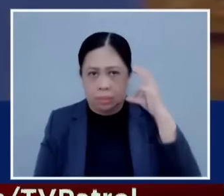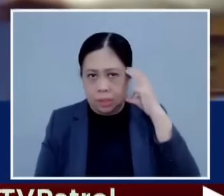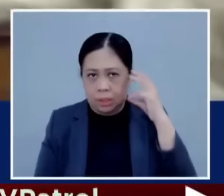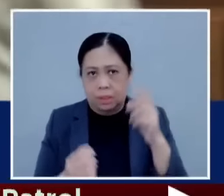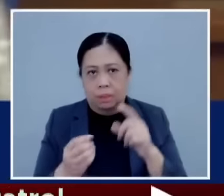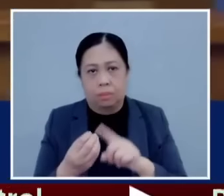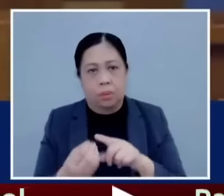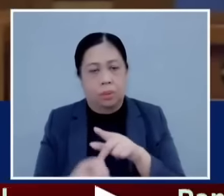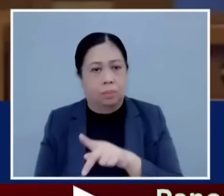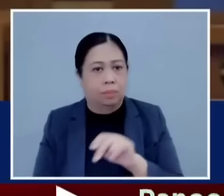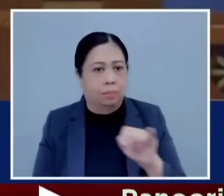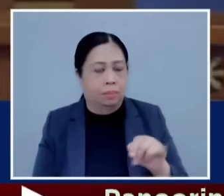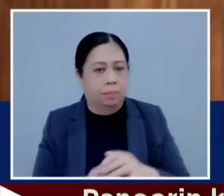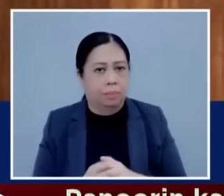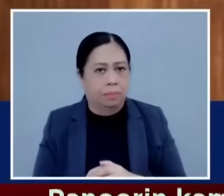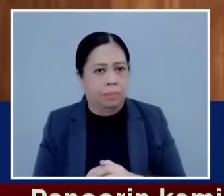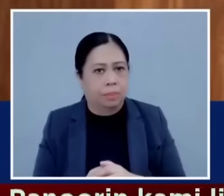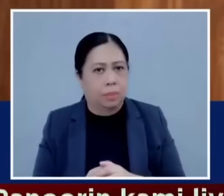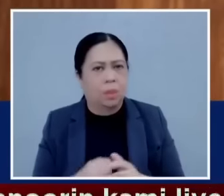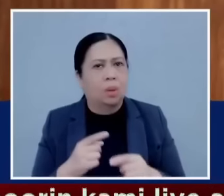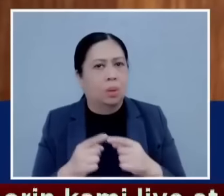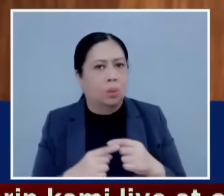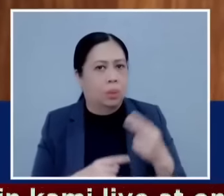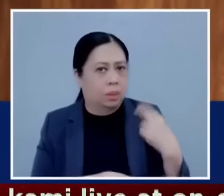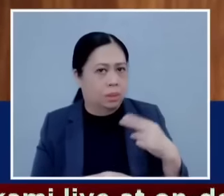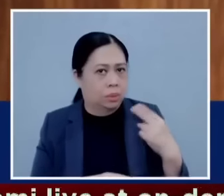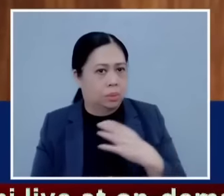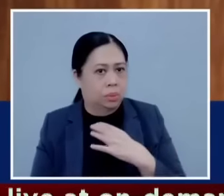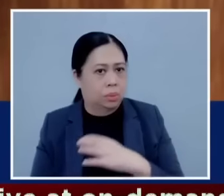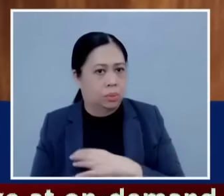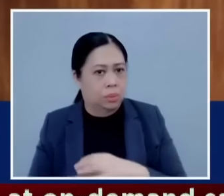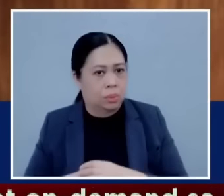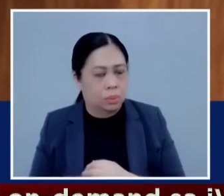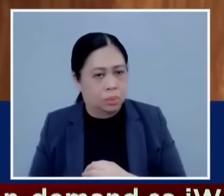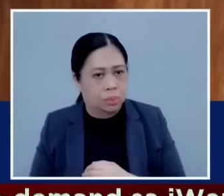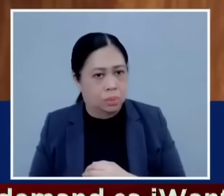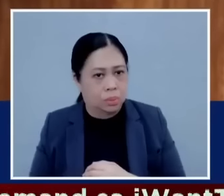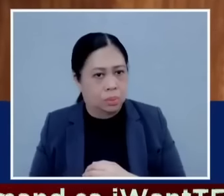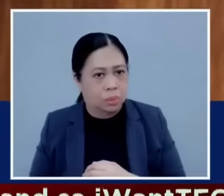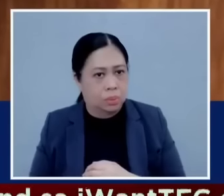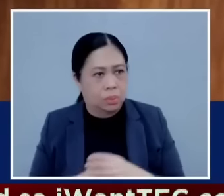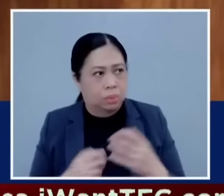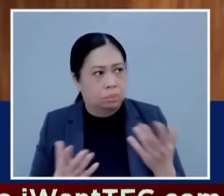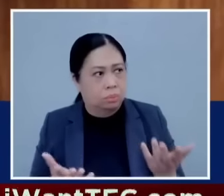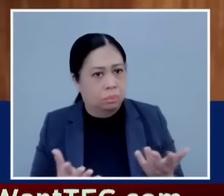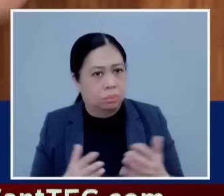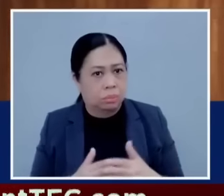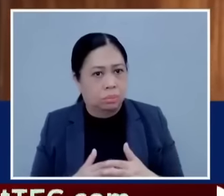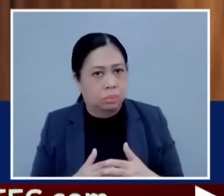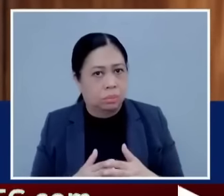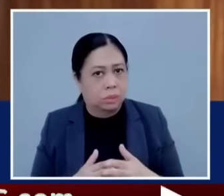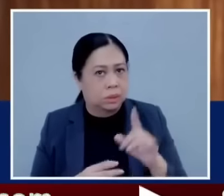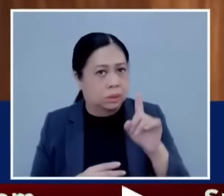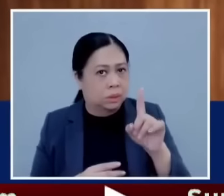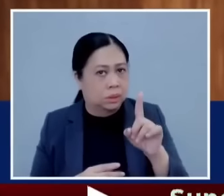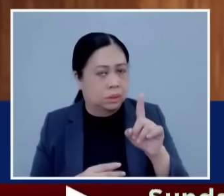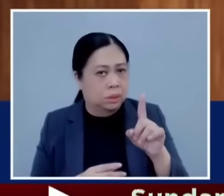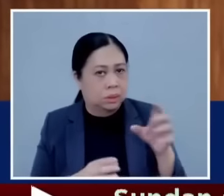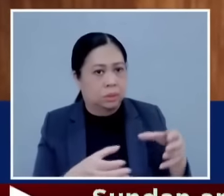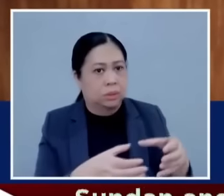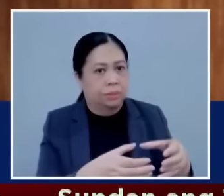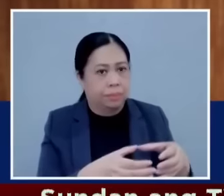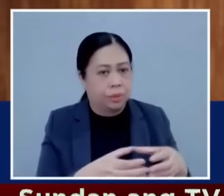People's Initiative. Kailan sa kasaysayan ng Kongreso ang isang chamber